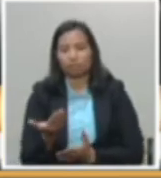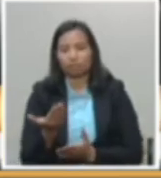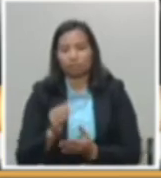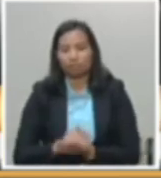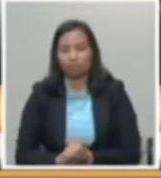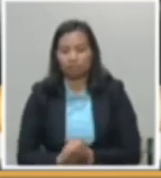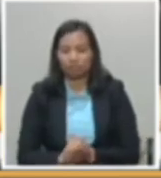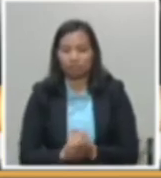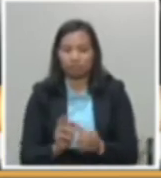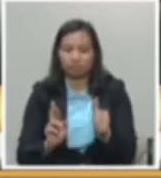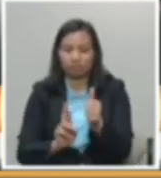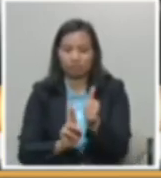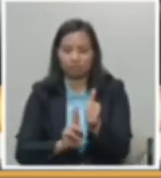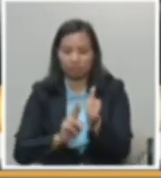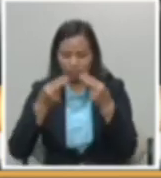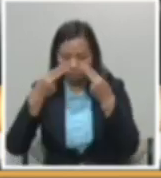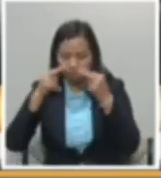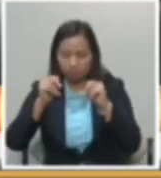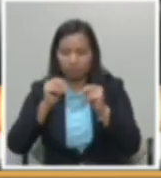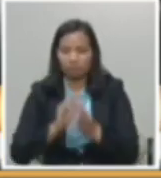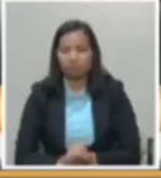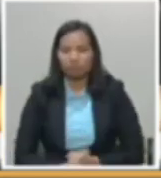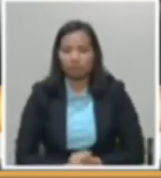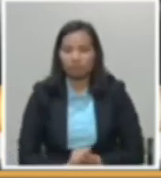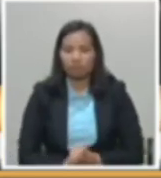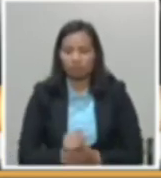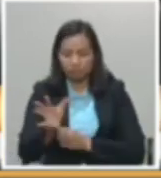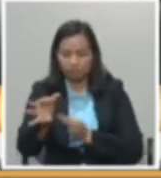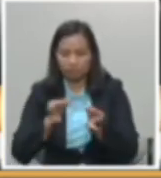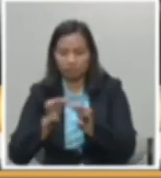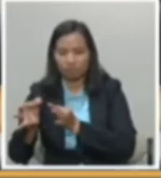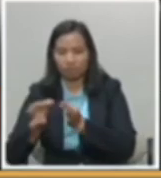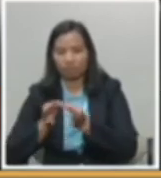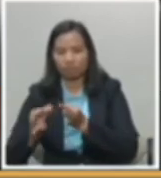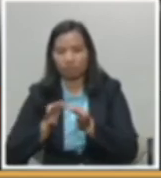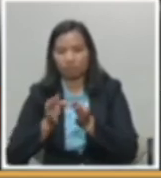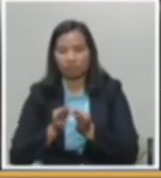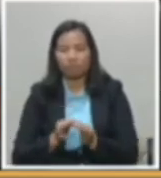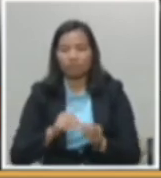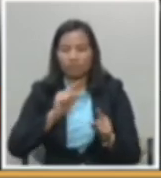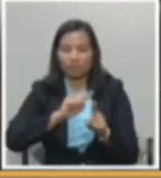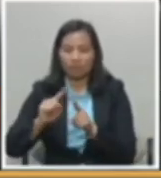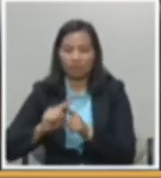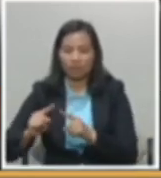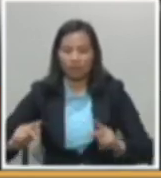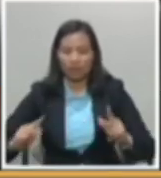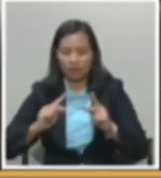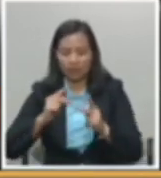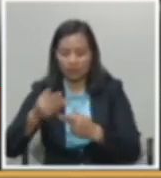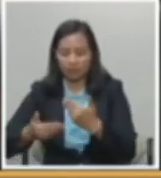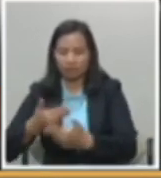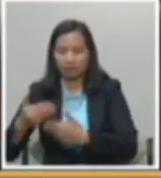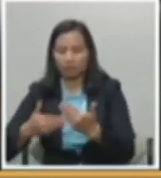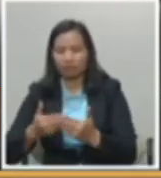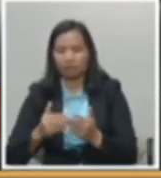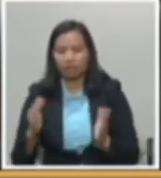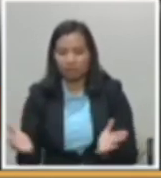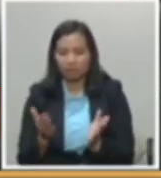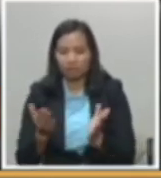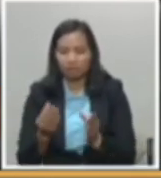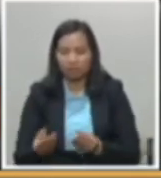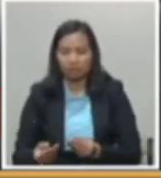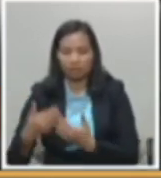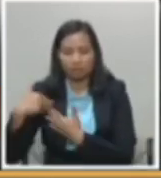รองนายกได้กรุณาชี้แจงถึงโครงการต่างๆที่กระทรวงพาณิชย์จะดำเนินการเพื่อสนับสนุนการส่ง